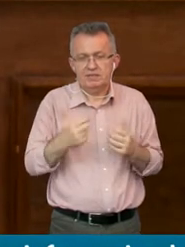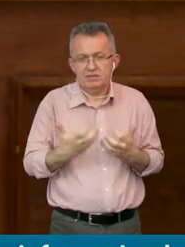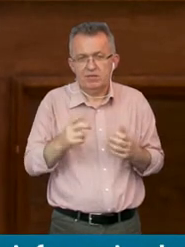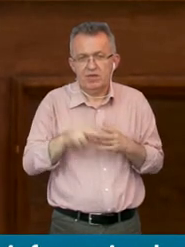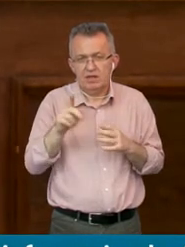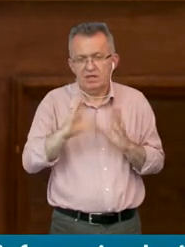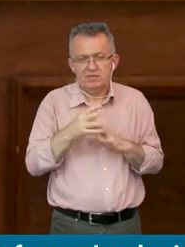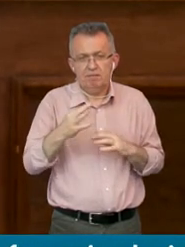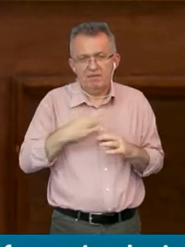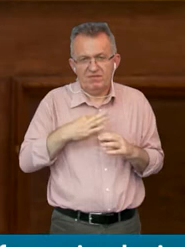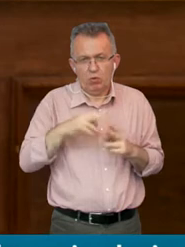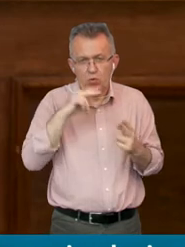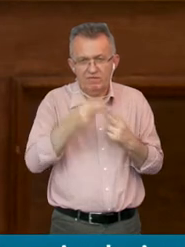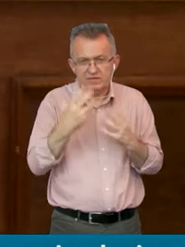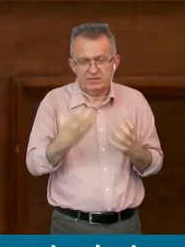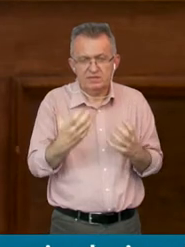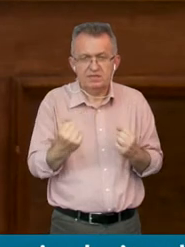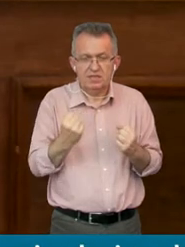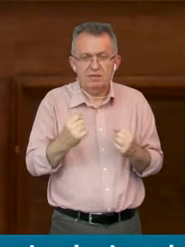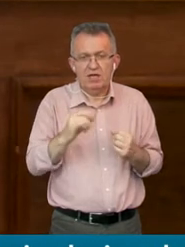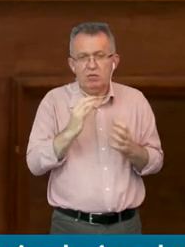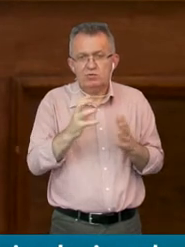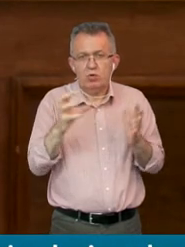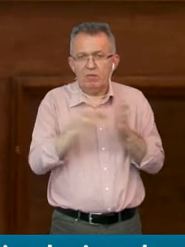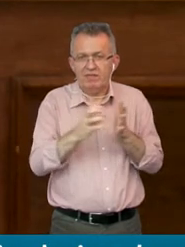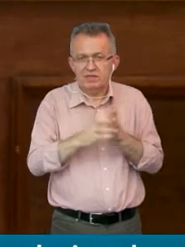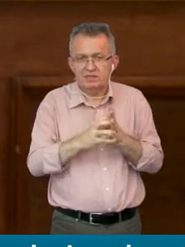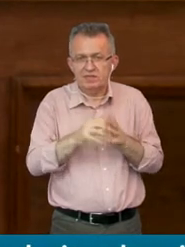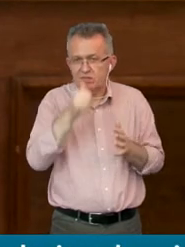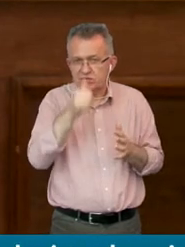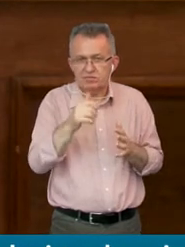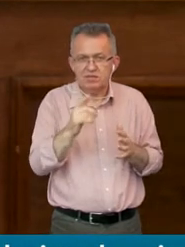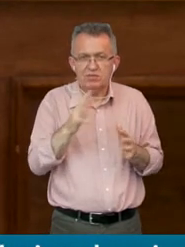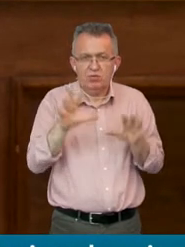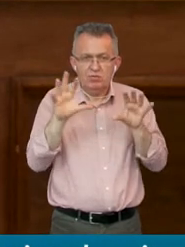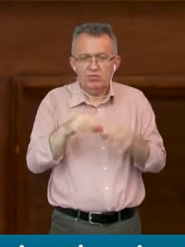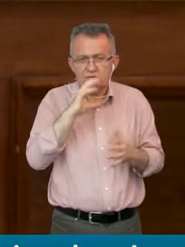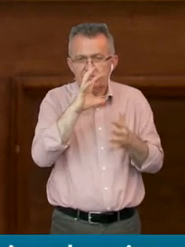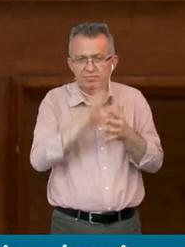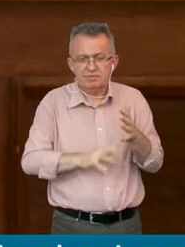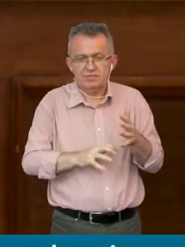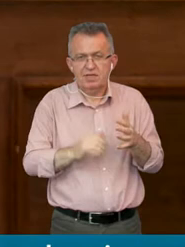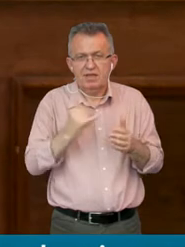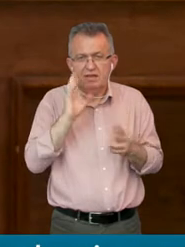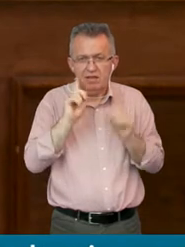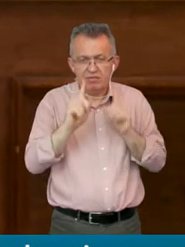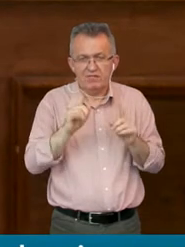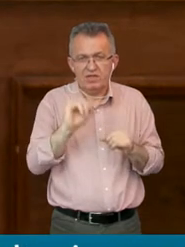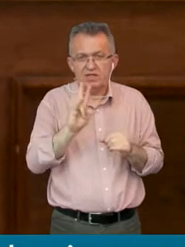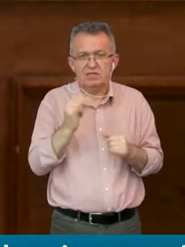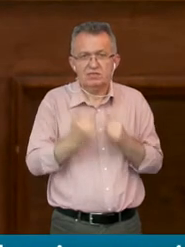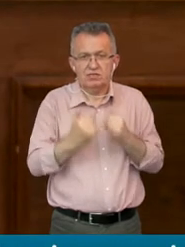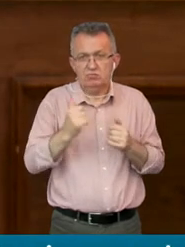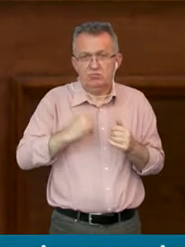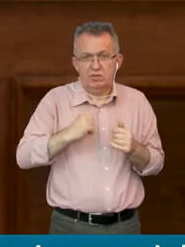każdą wiadomość prywatną, natomiast liczba komentarzy uniemożliwia mi ich opanowanie, więc tak naprawdę, jeżeli oczekujecie